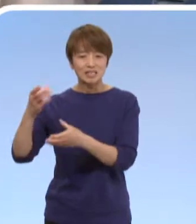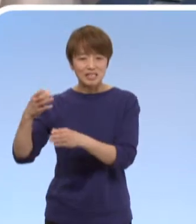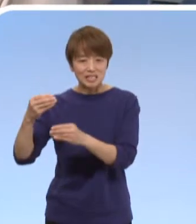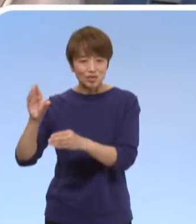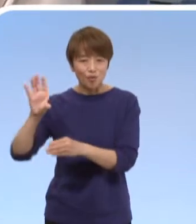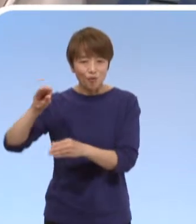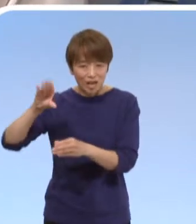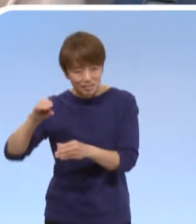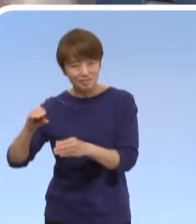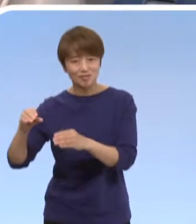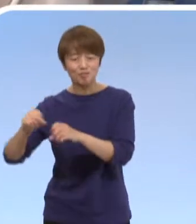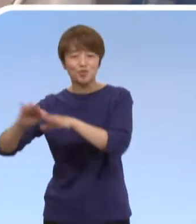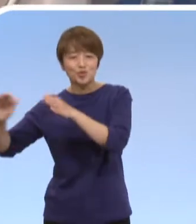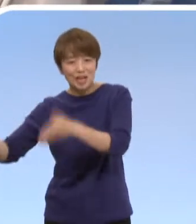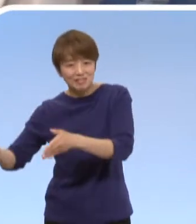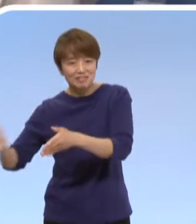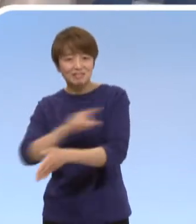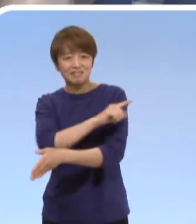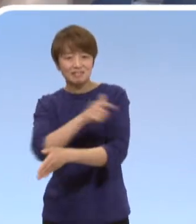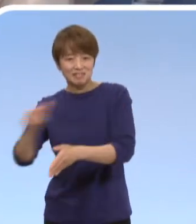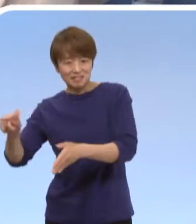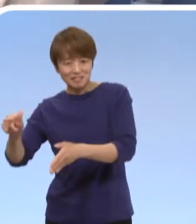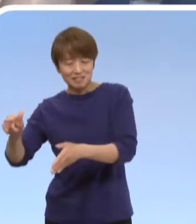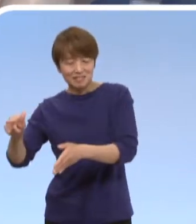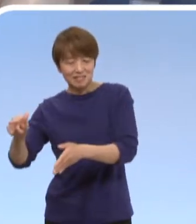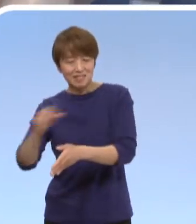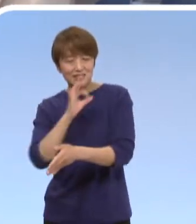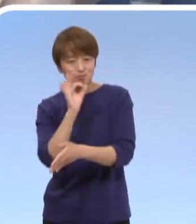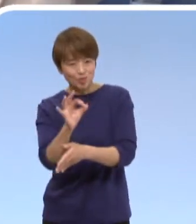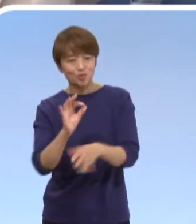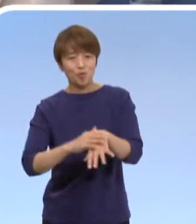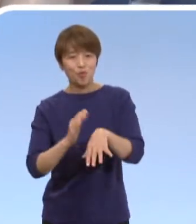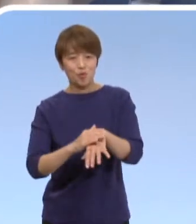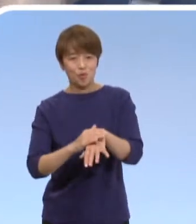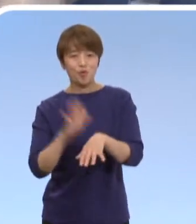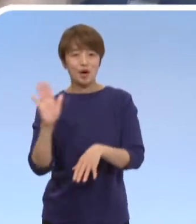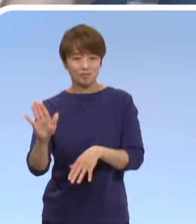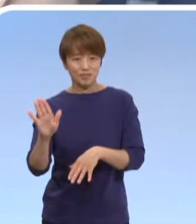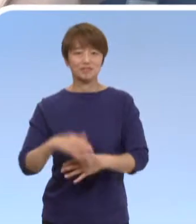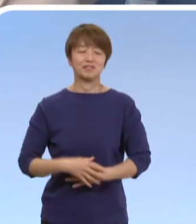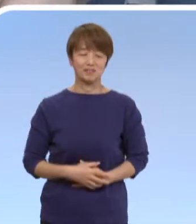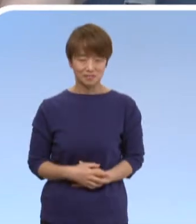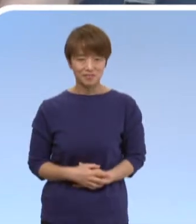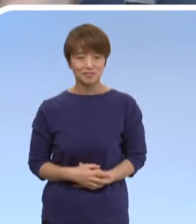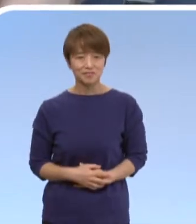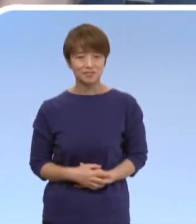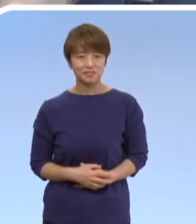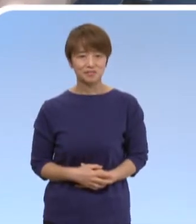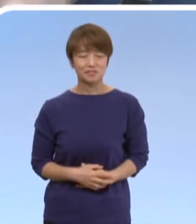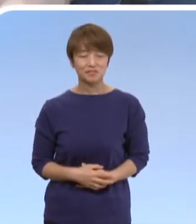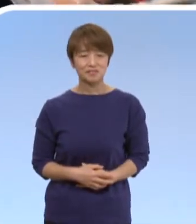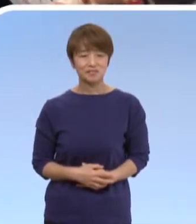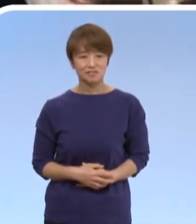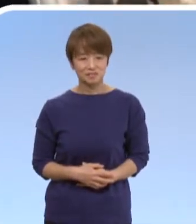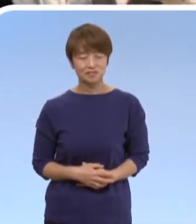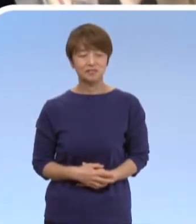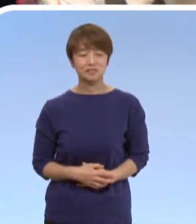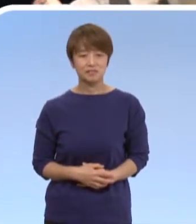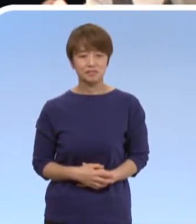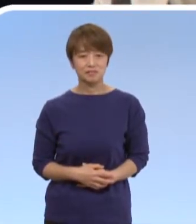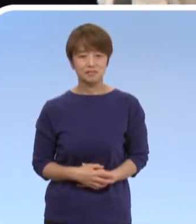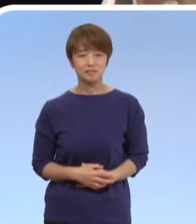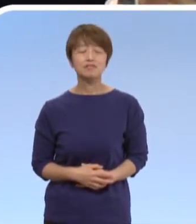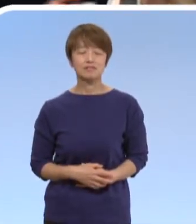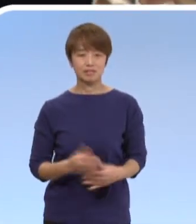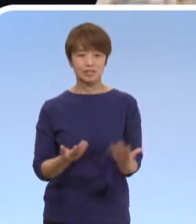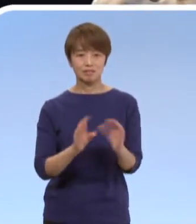形劇、で舞台という4つのジャンルをまんべんなく見れるように、はい、そういう機会を作っています。 北